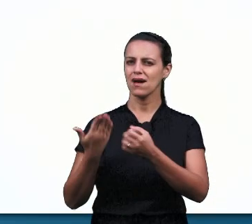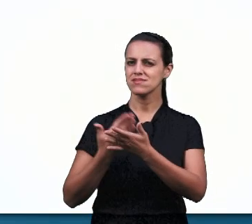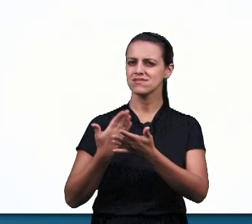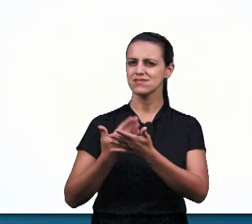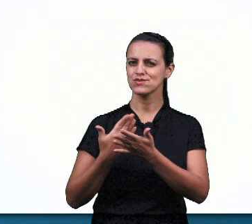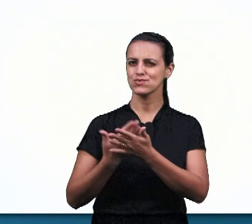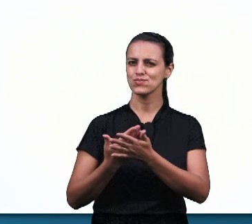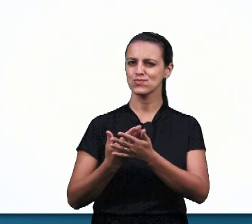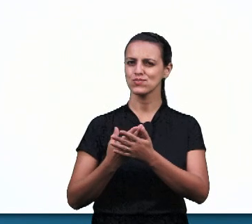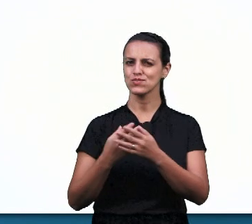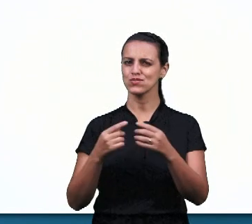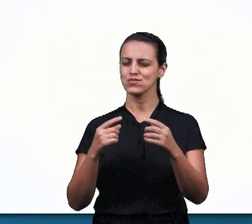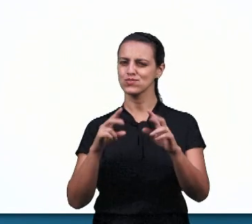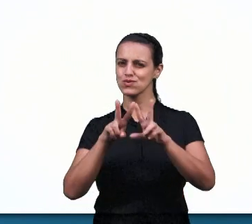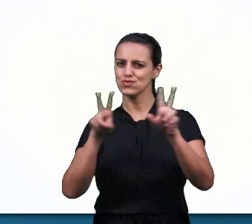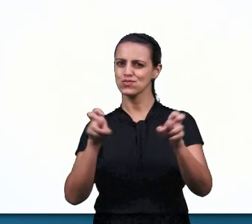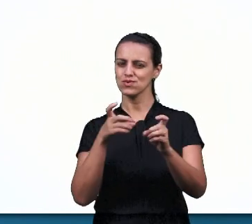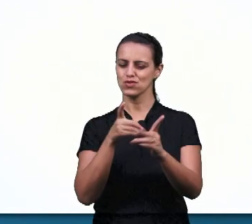de l'Évangile,